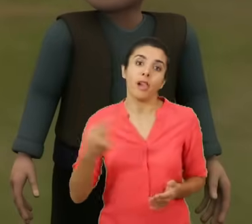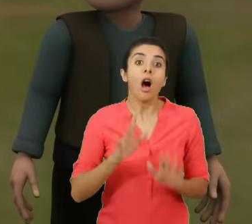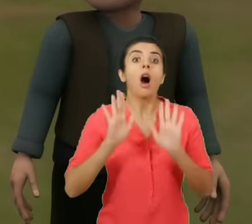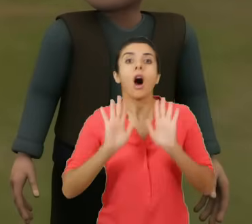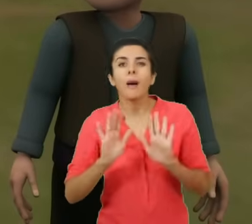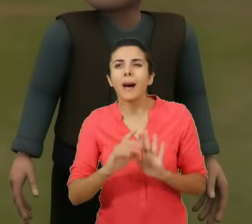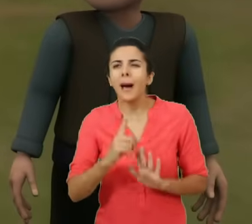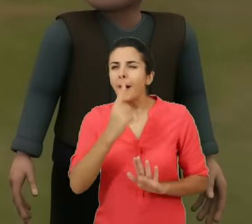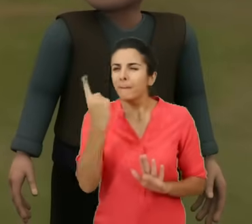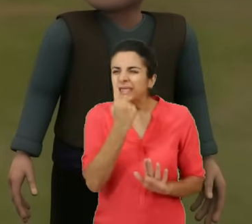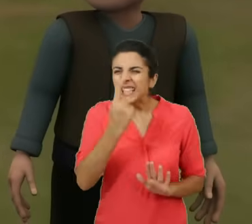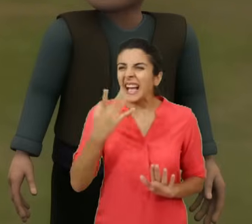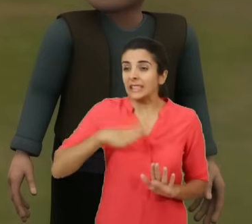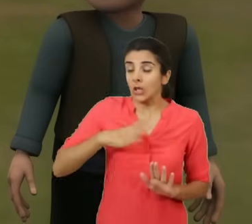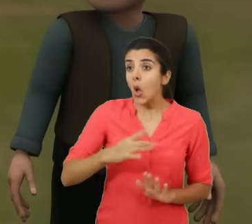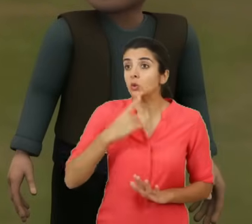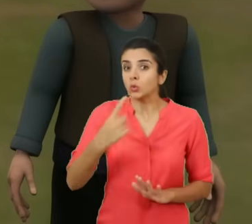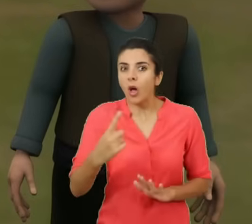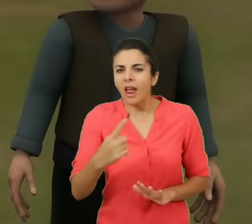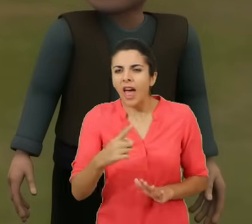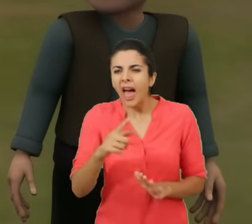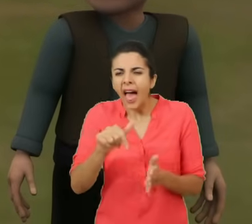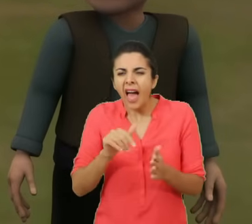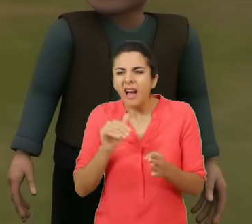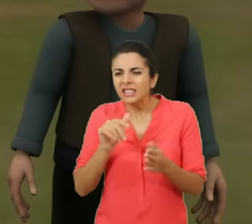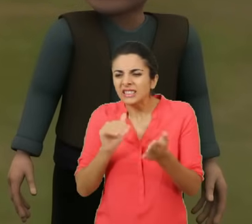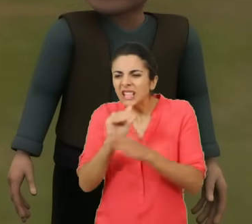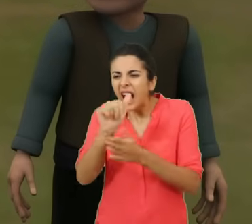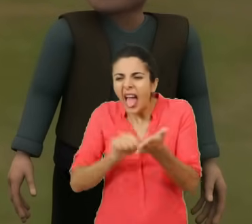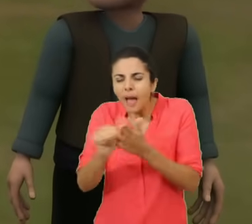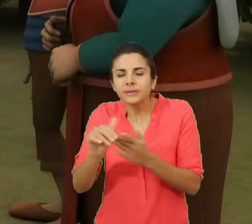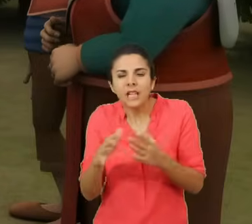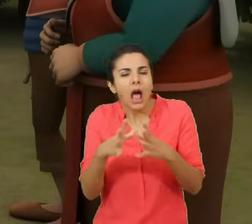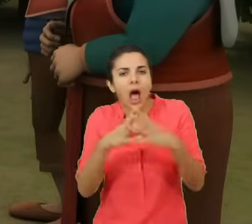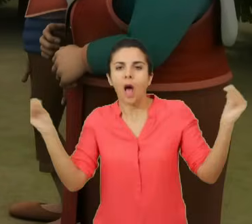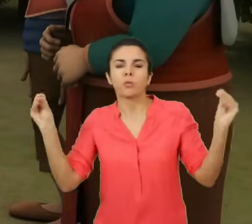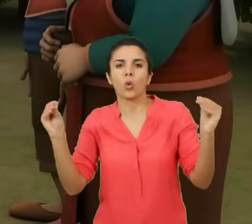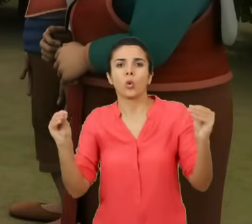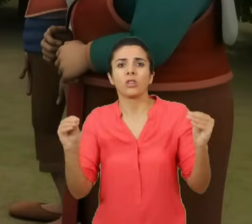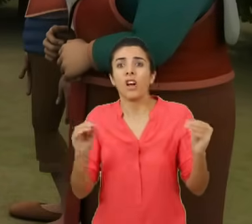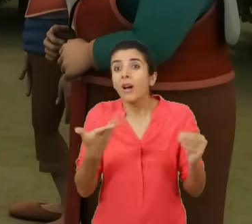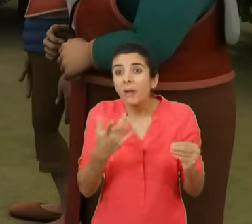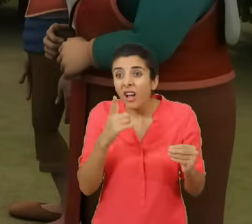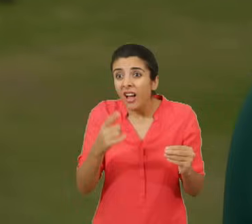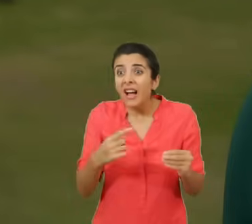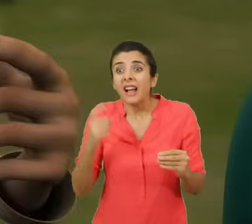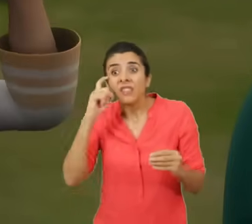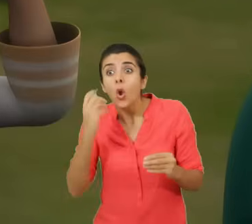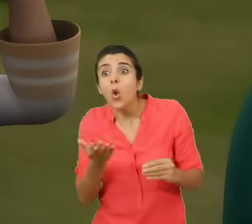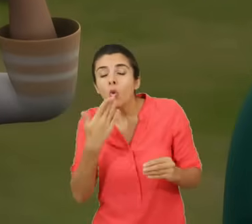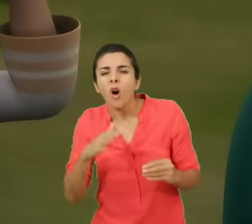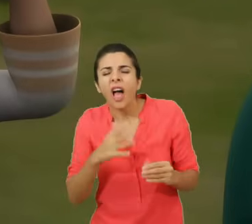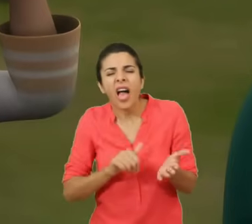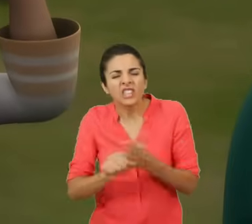Ama öyle bir dilek dile ki bunları yaşamamış olalım. Yoksa felaket olacak.